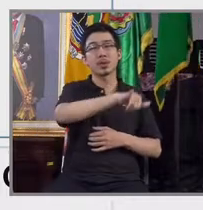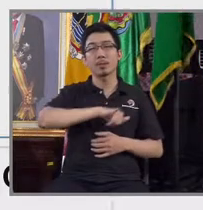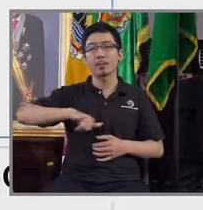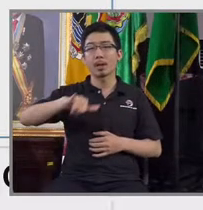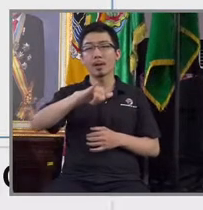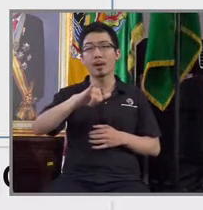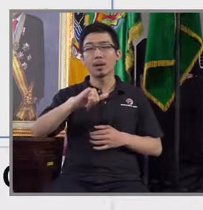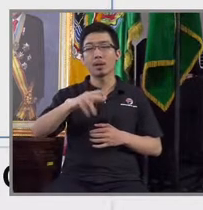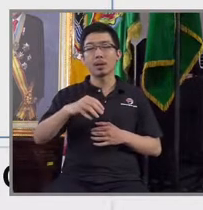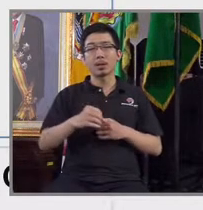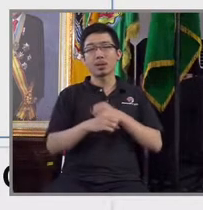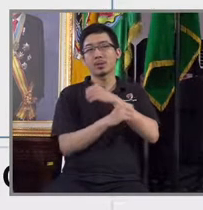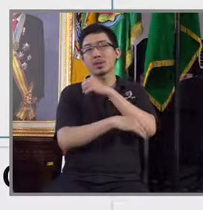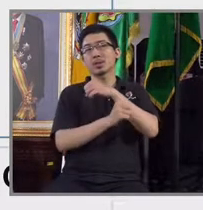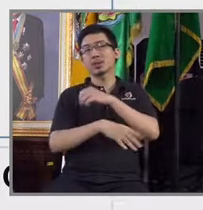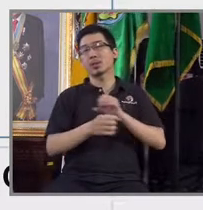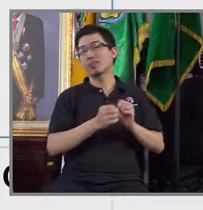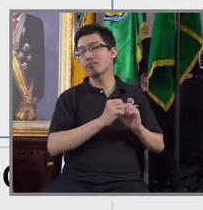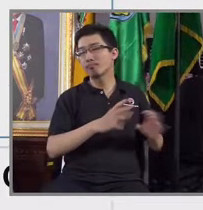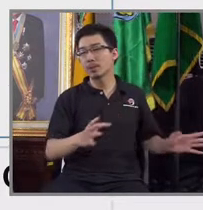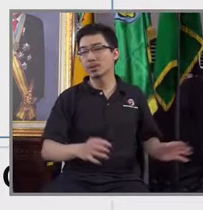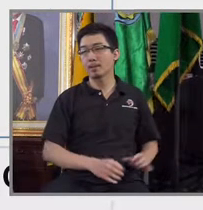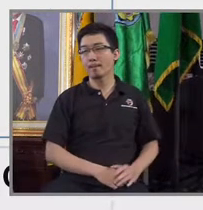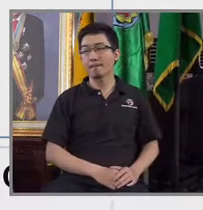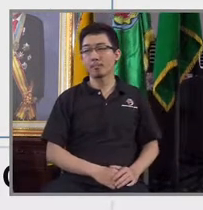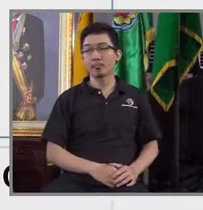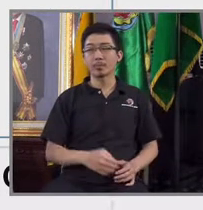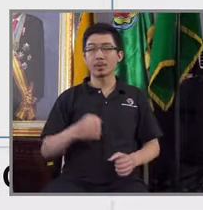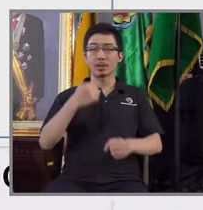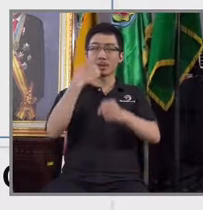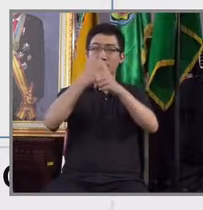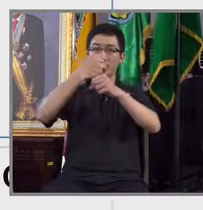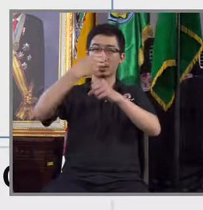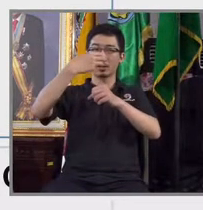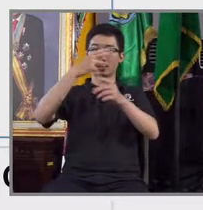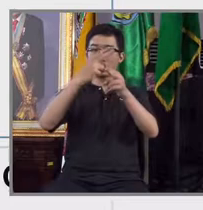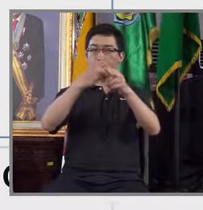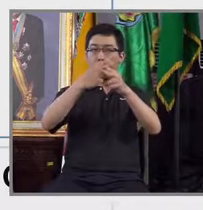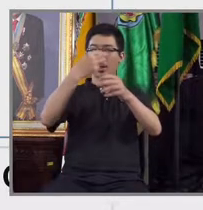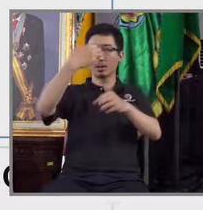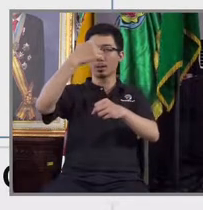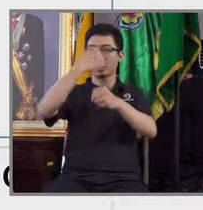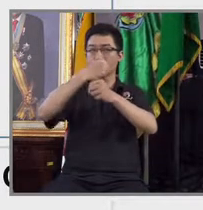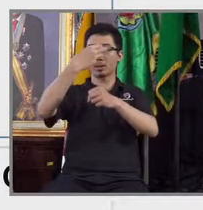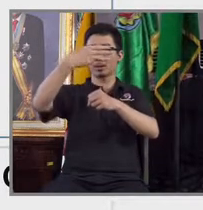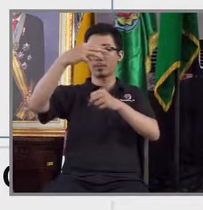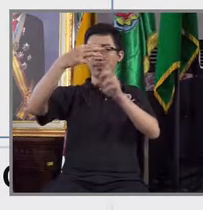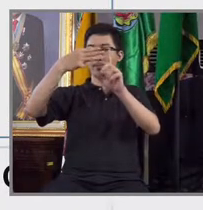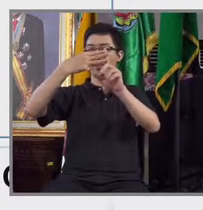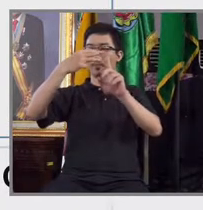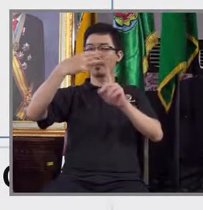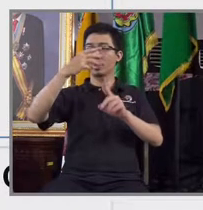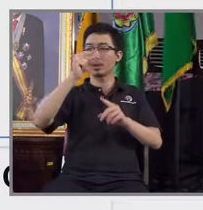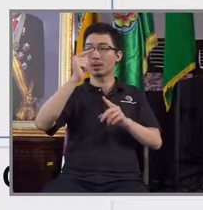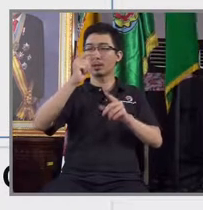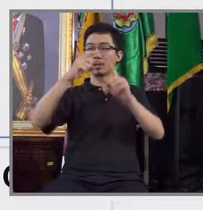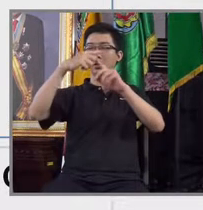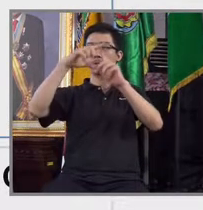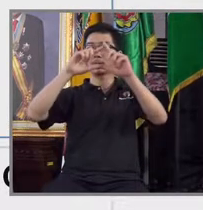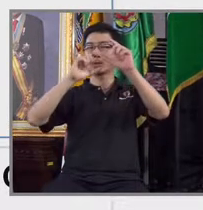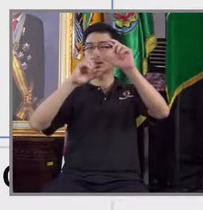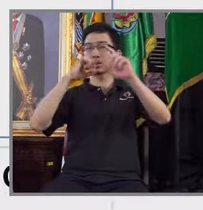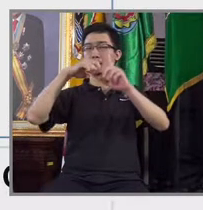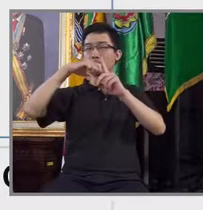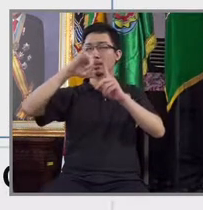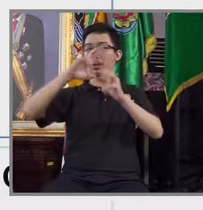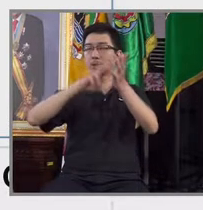pengentasan kemiskinan atau beber taskin Hai pula ini dilakukan untuk